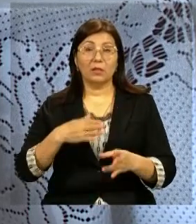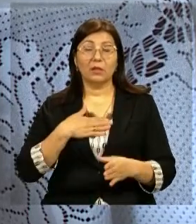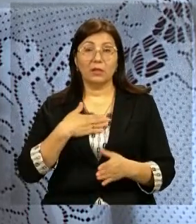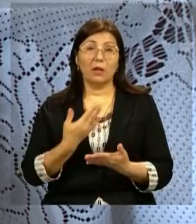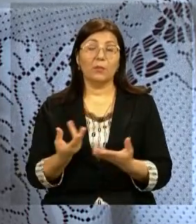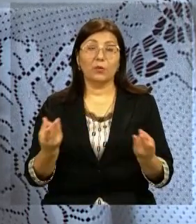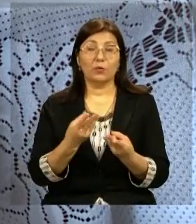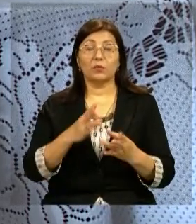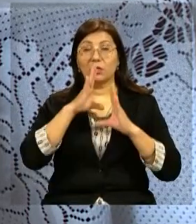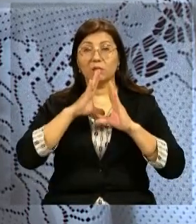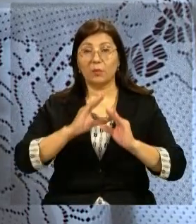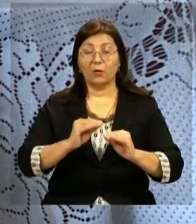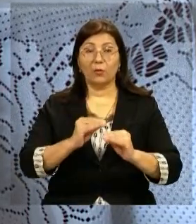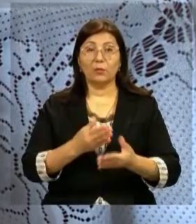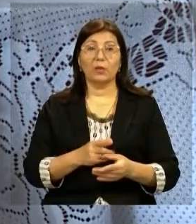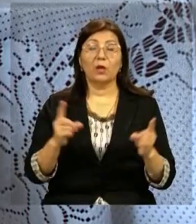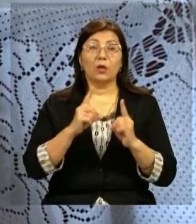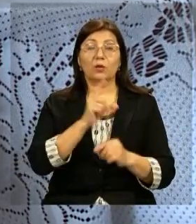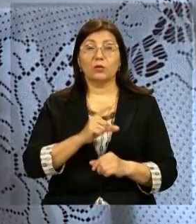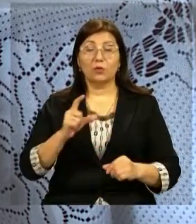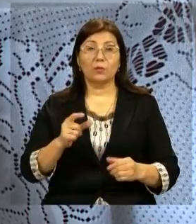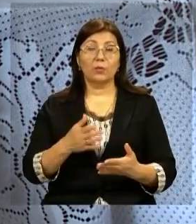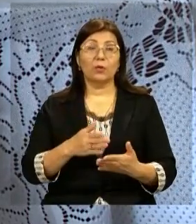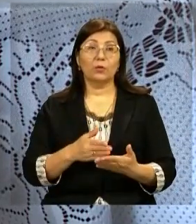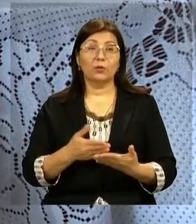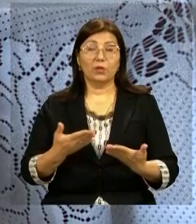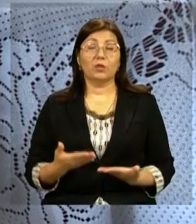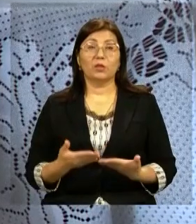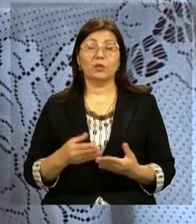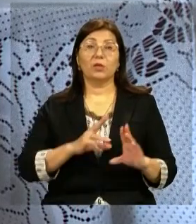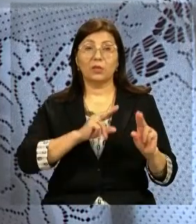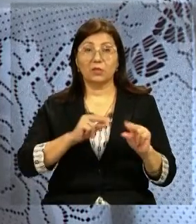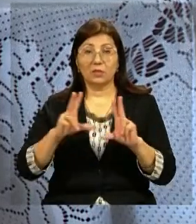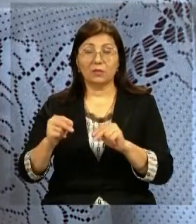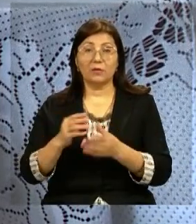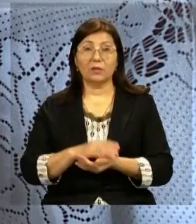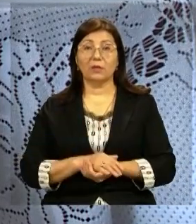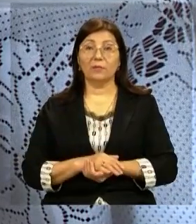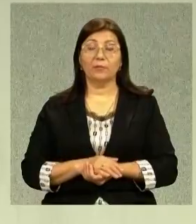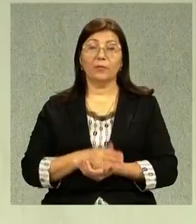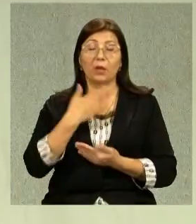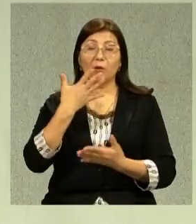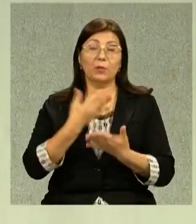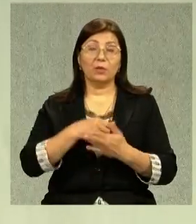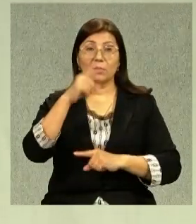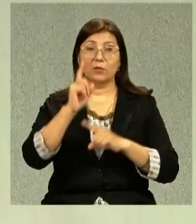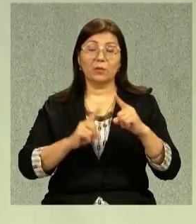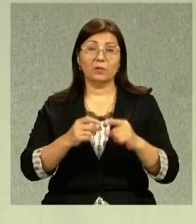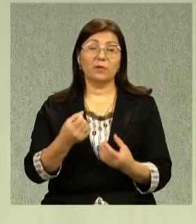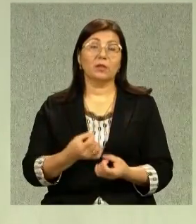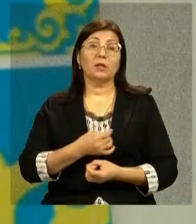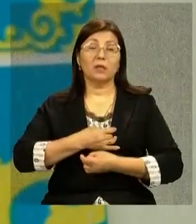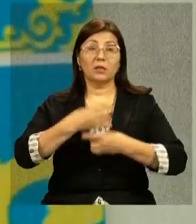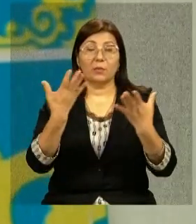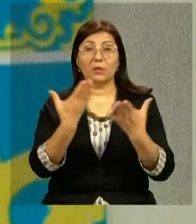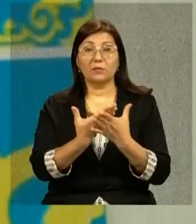народом, спокойствие, чтобы любить свою, самое главное, любить свою родину. А праздник Победы для фронтовика и